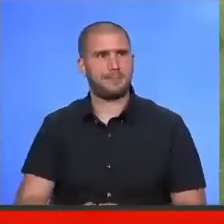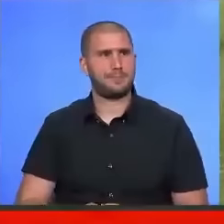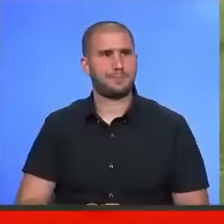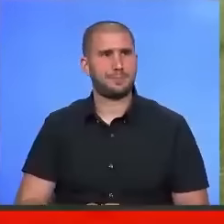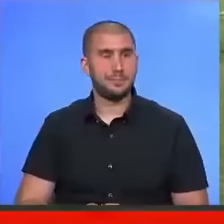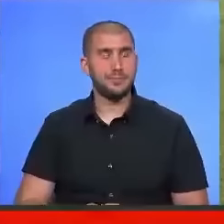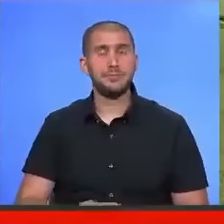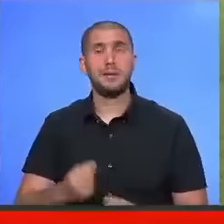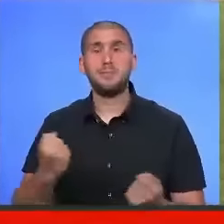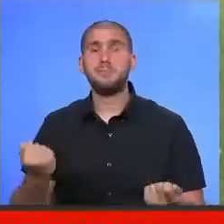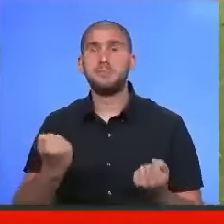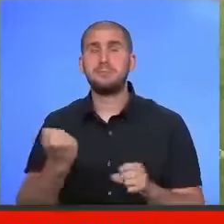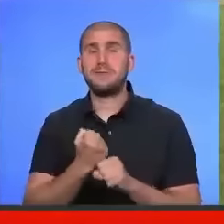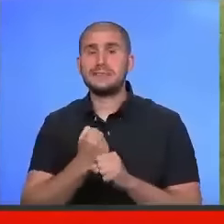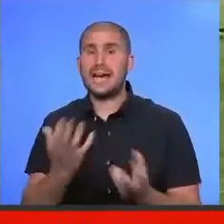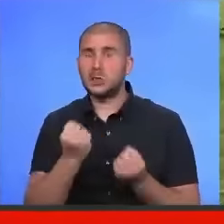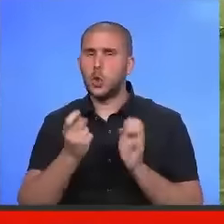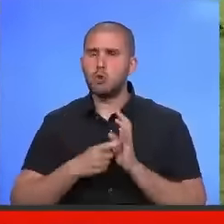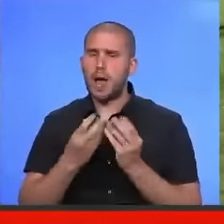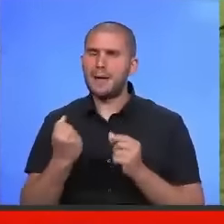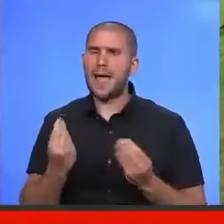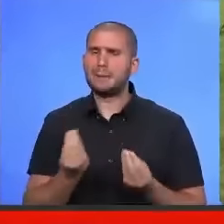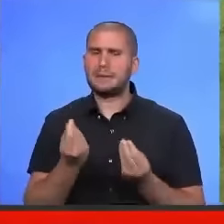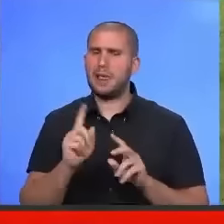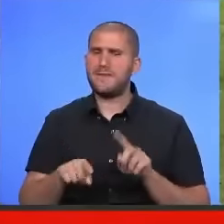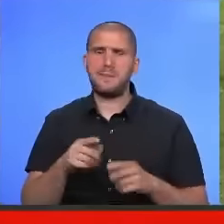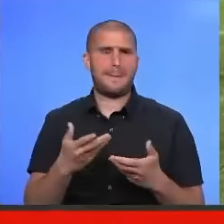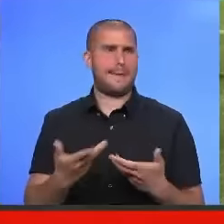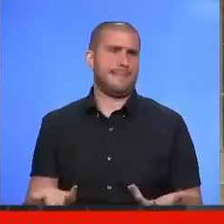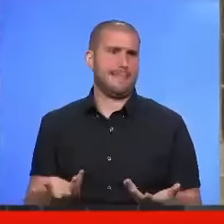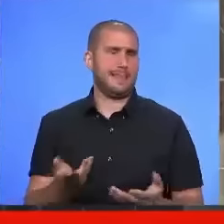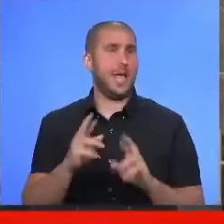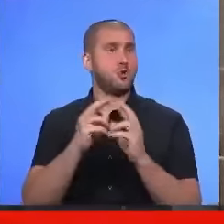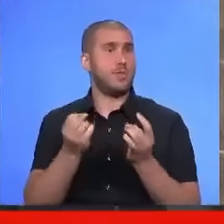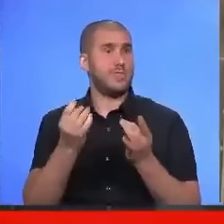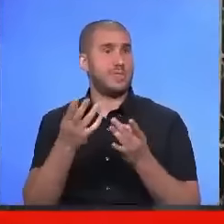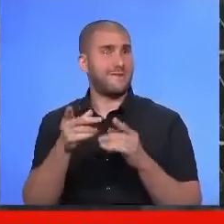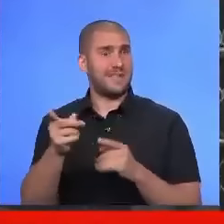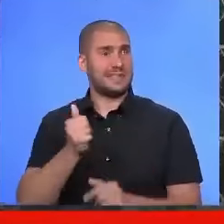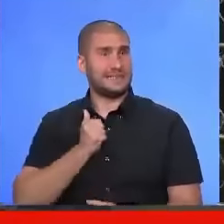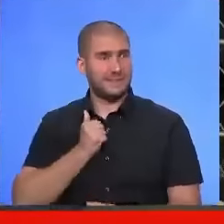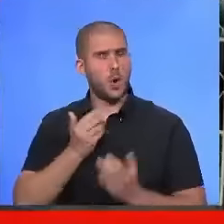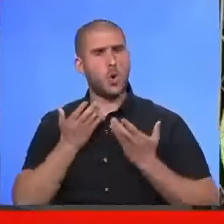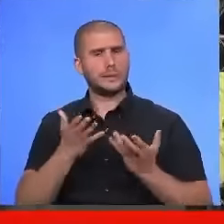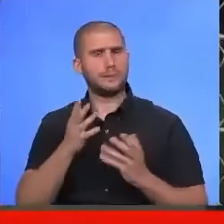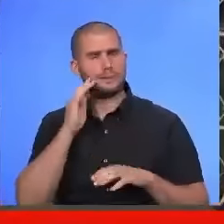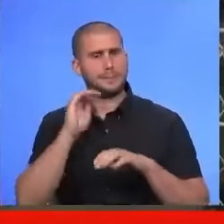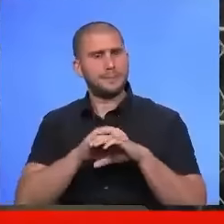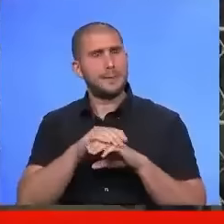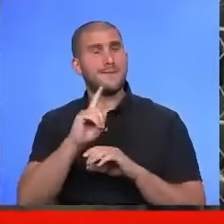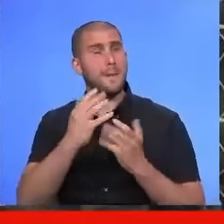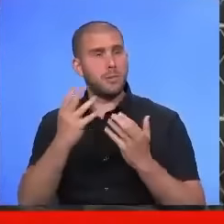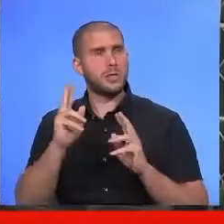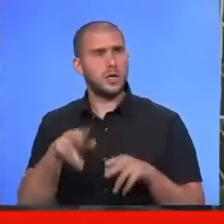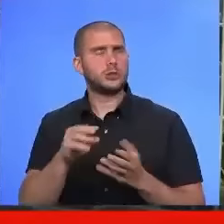מבצ חילוץ כזה דור לא מעט אמצעים שלא תמיד קיימים רשות הטבע והגנים והצבא מסייעים באיתור אבל ברור שיש